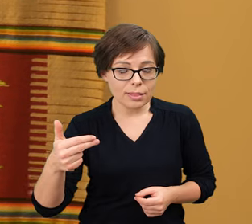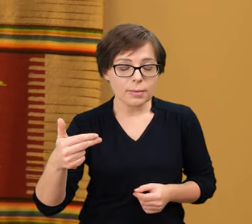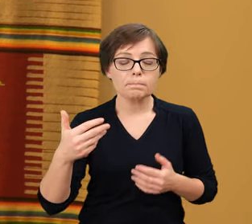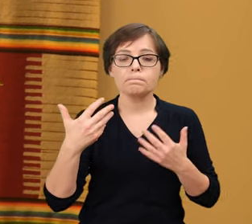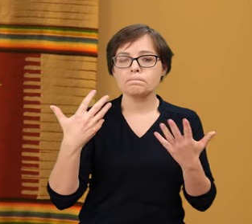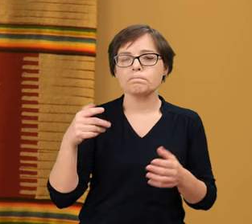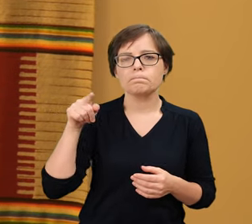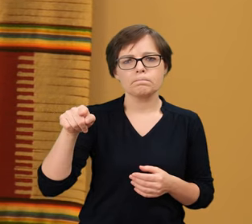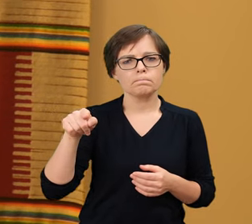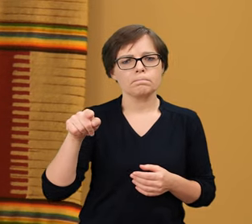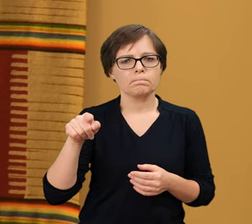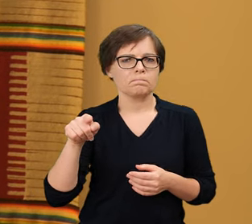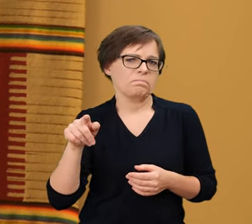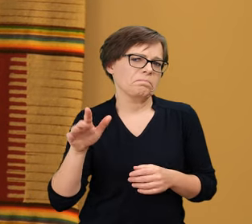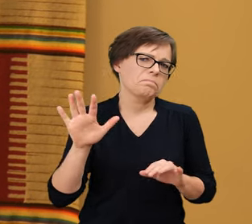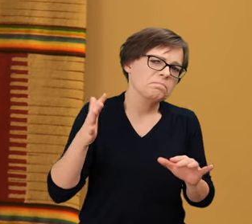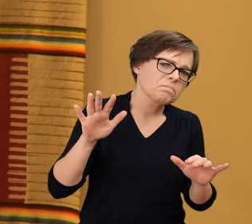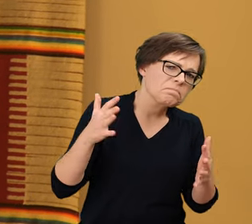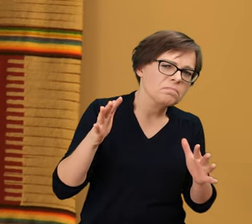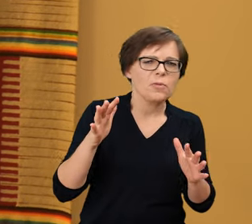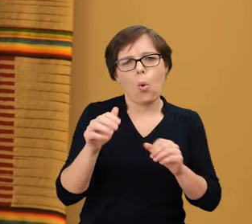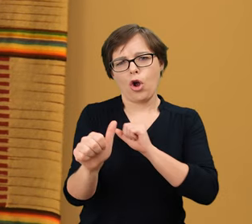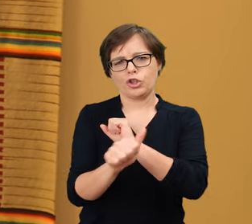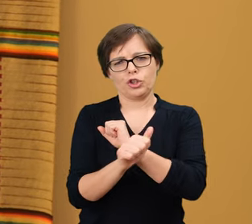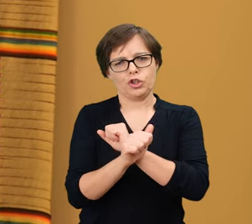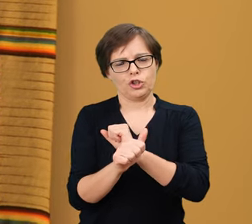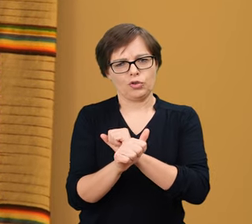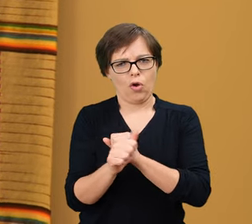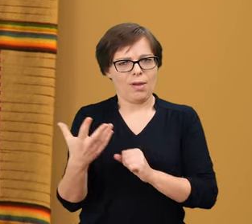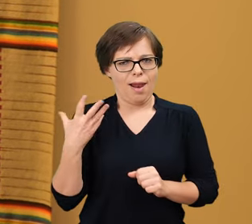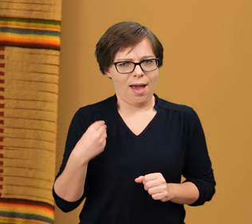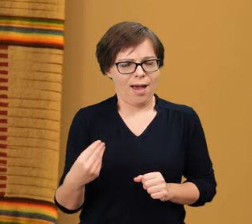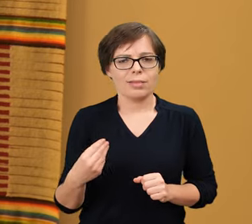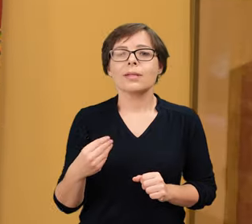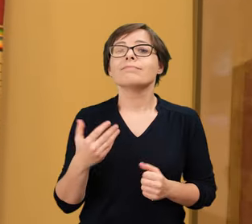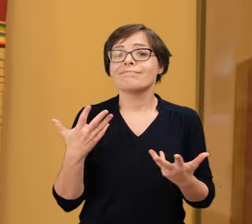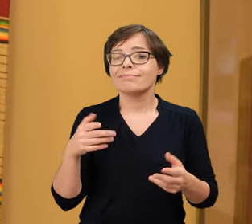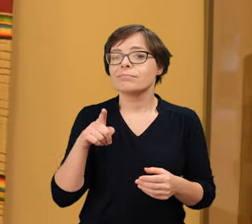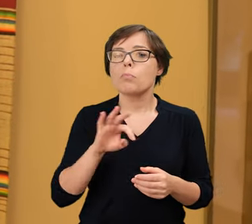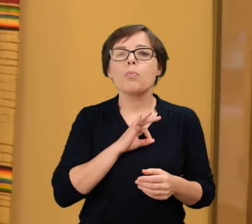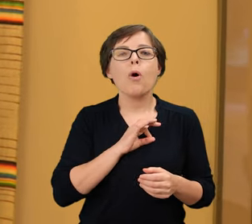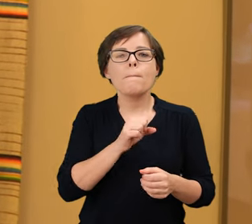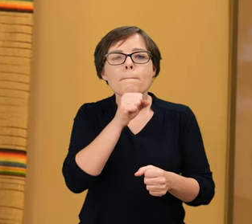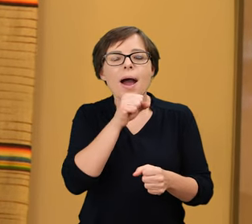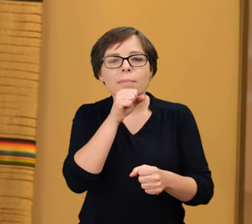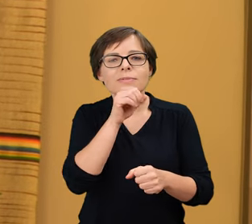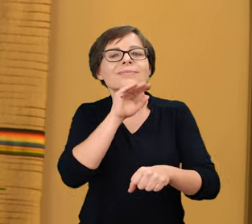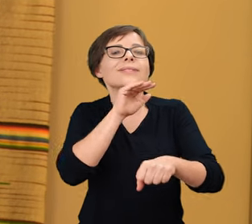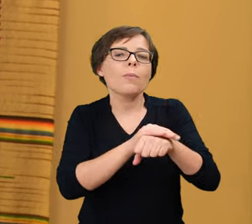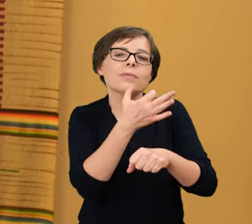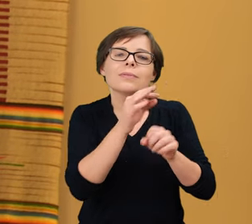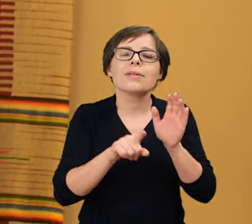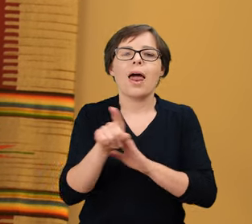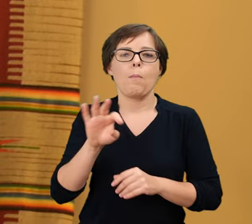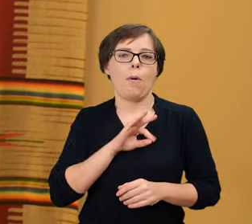który ma jakieś 60 lat i został zamówiony przez moją babcię dla mojej mamy gdzieś